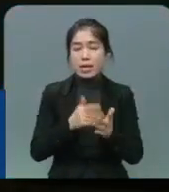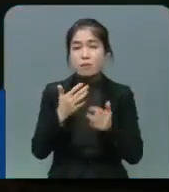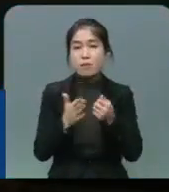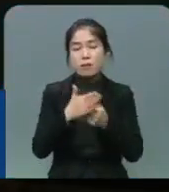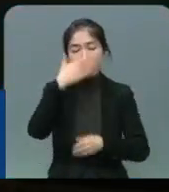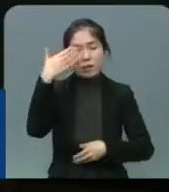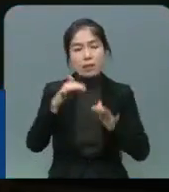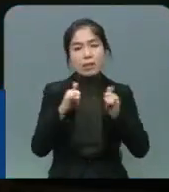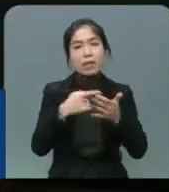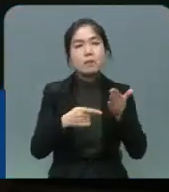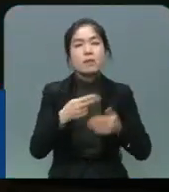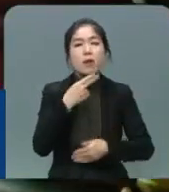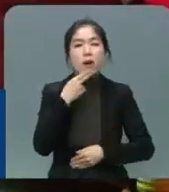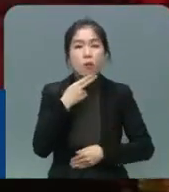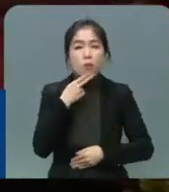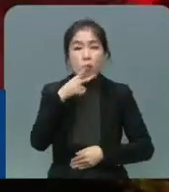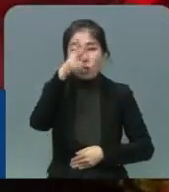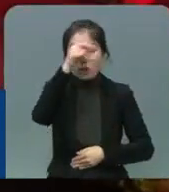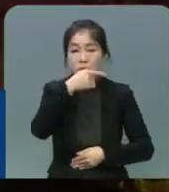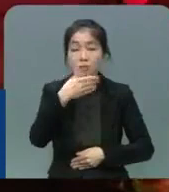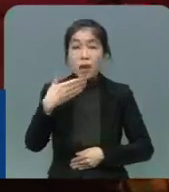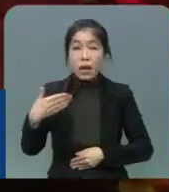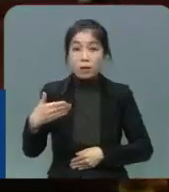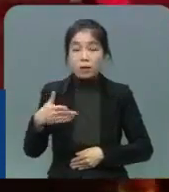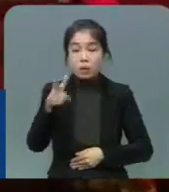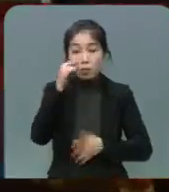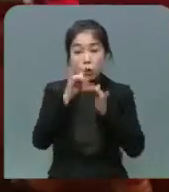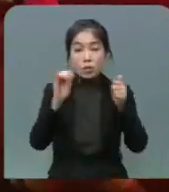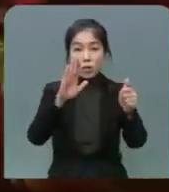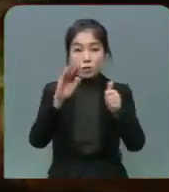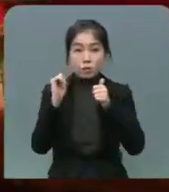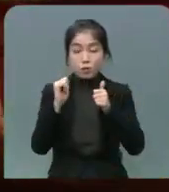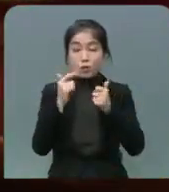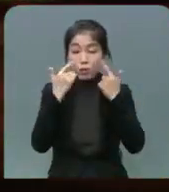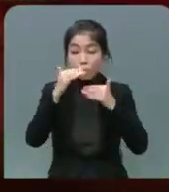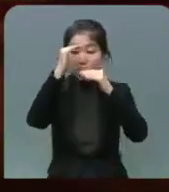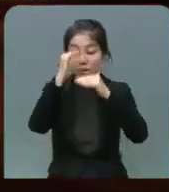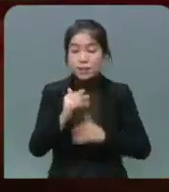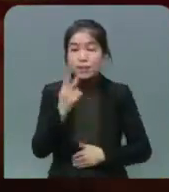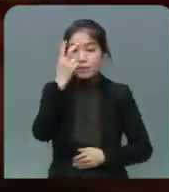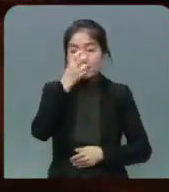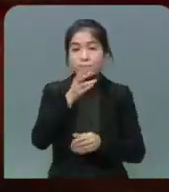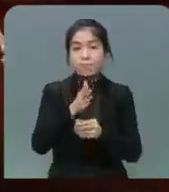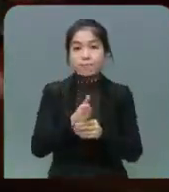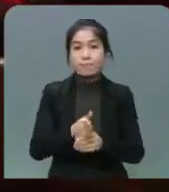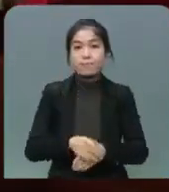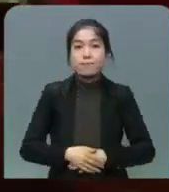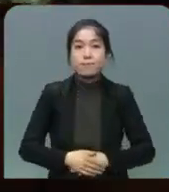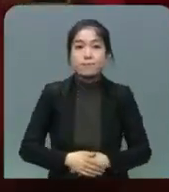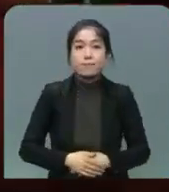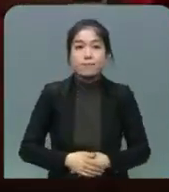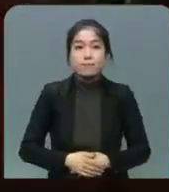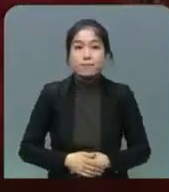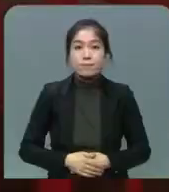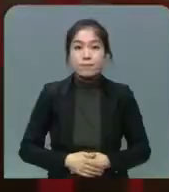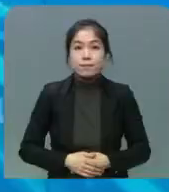다행히 인명피해는 없었고 경찰과 소방당국은 목격자를 상대로 정확한 화재 원인을 조사하고 있습니다